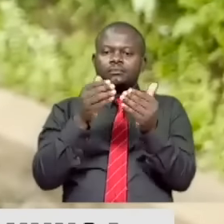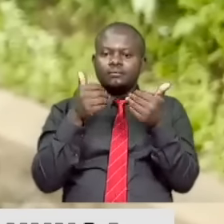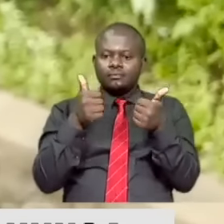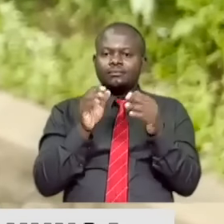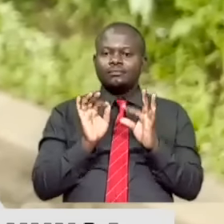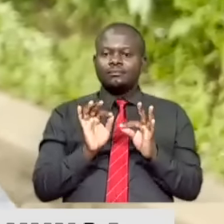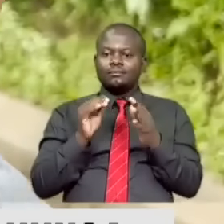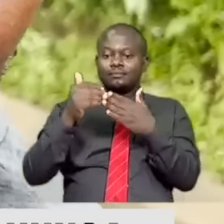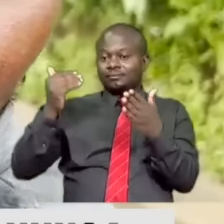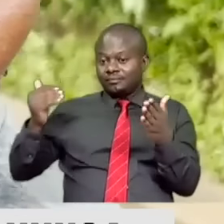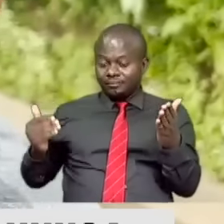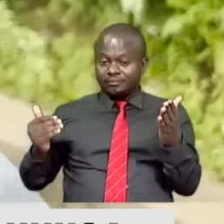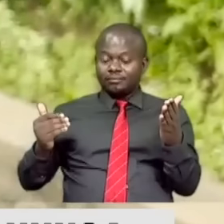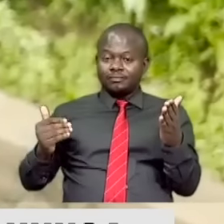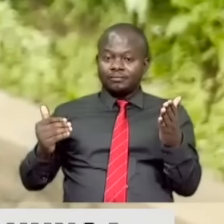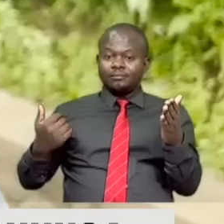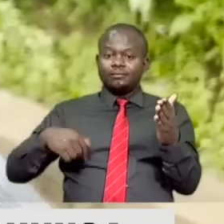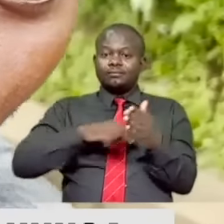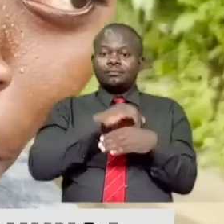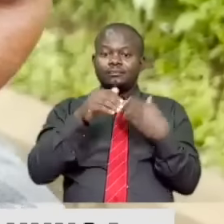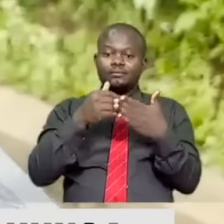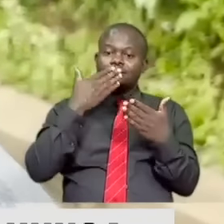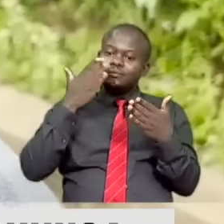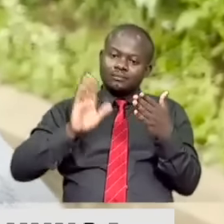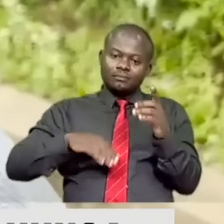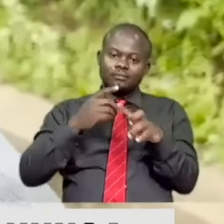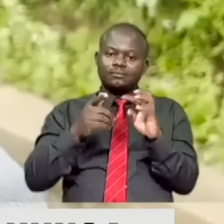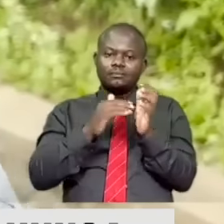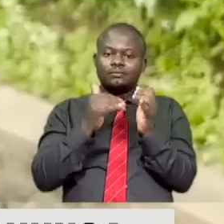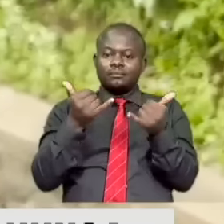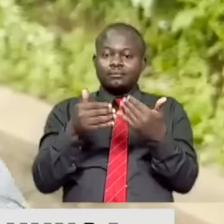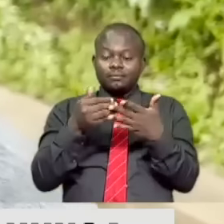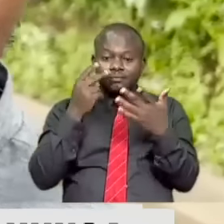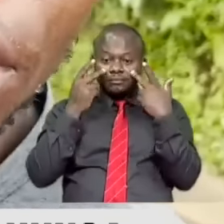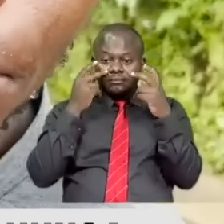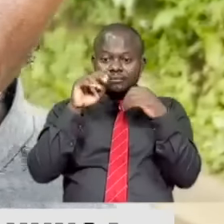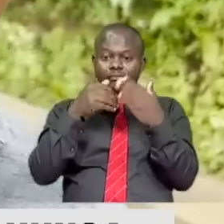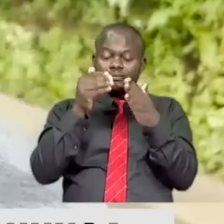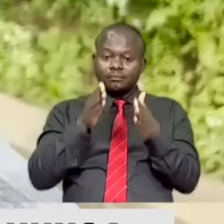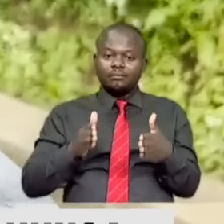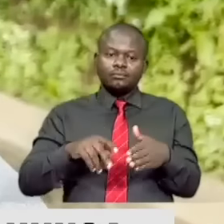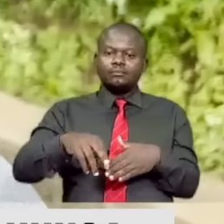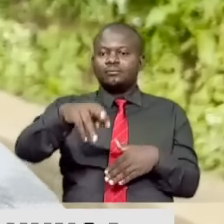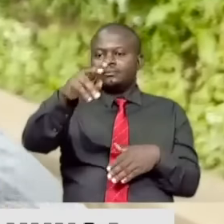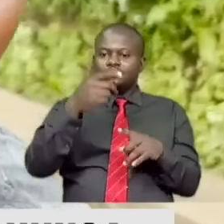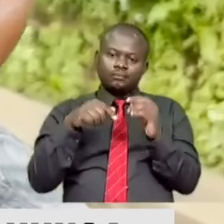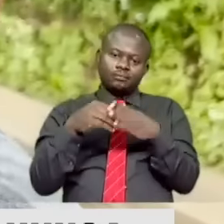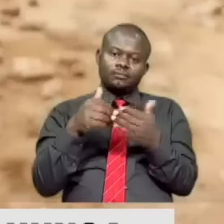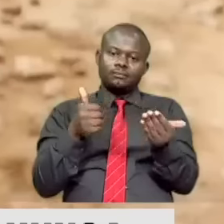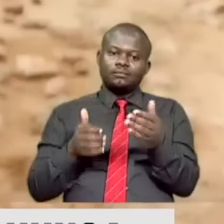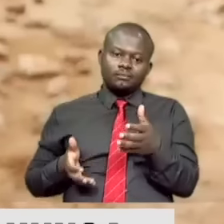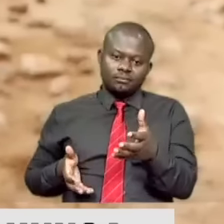mbere yaho waruyibisiriko ariko ubu ngubu uri kubona ko umuntu ari kwazamuka kandi umuntu agendaga ari